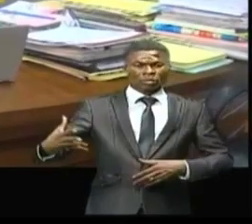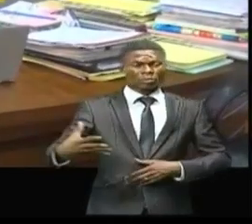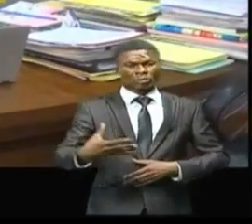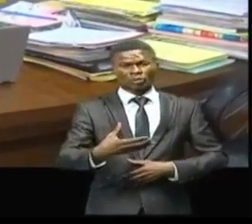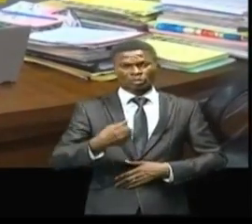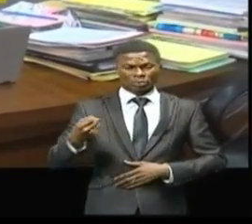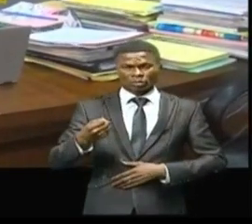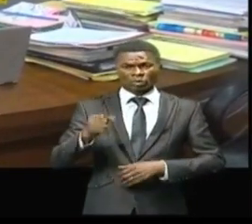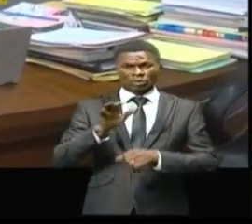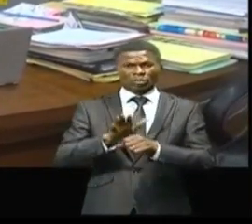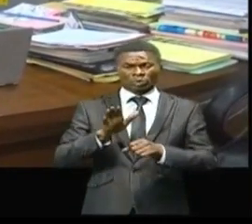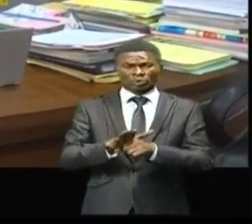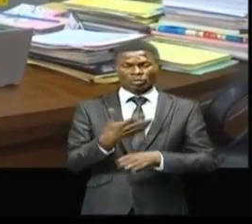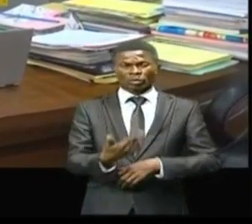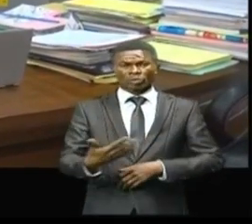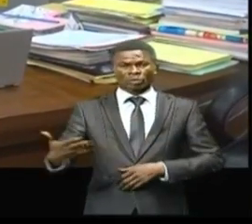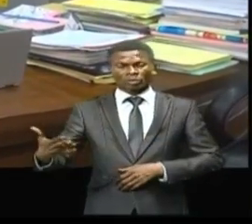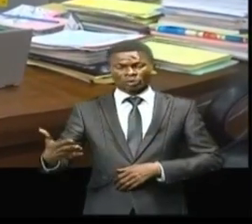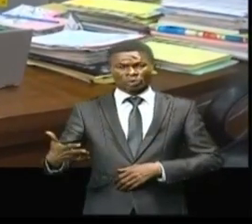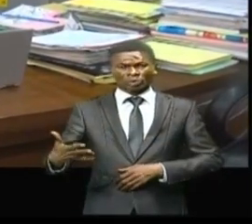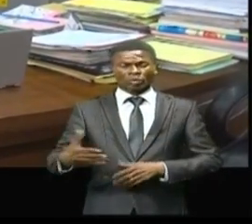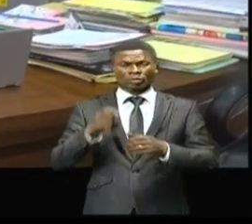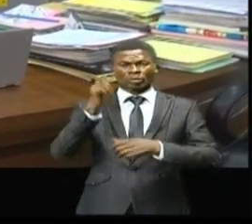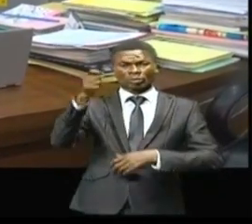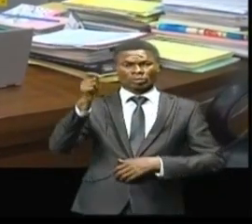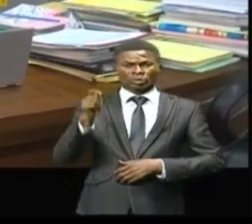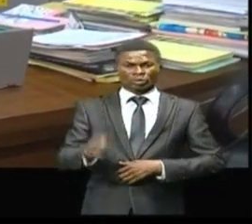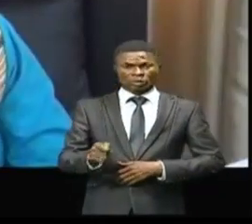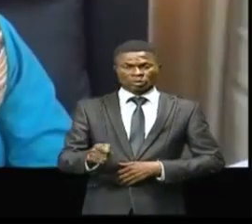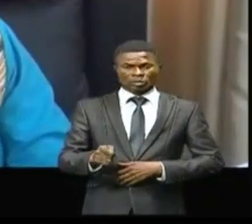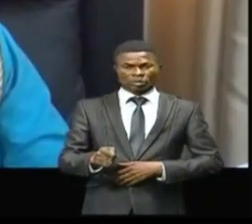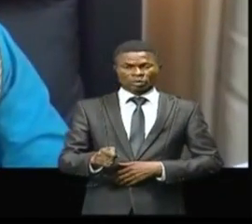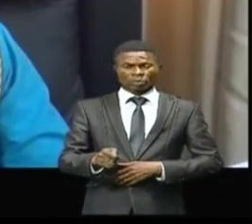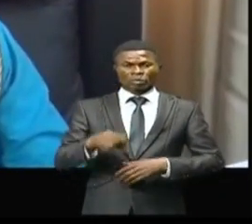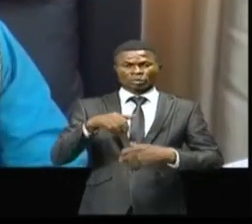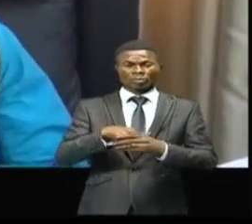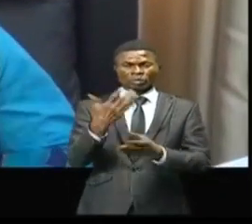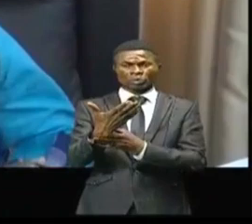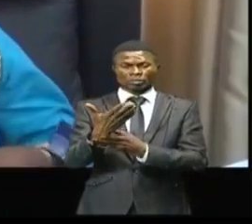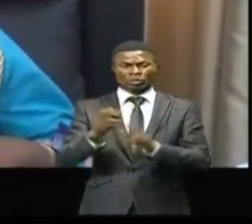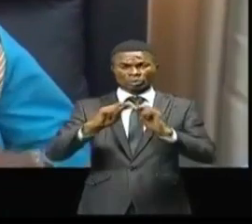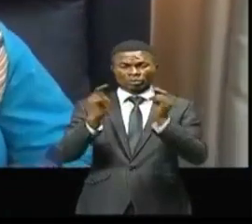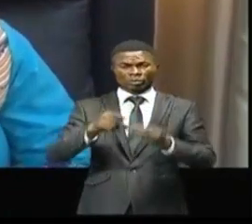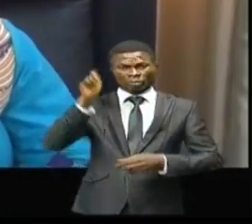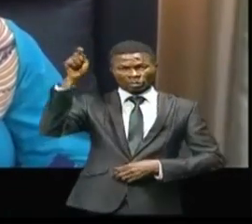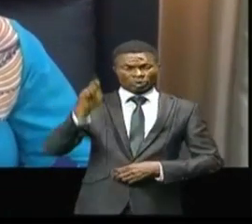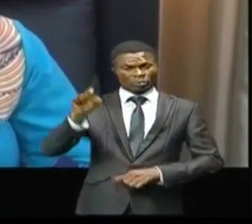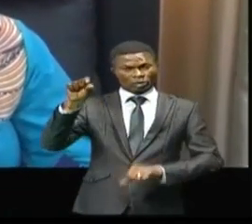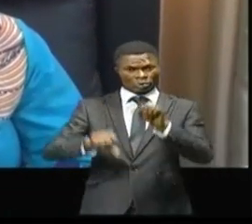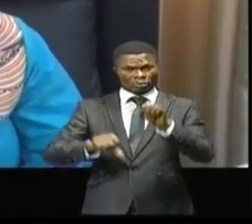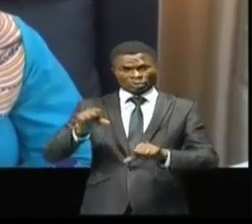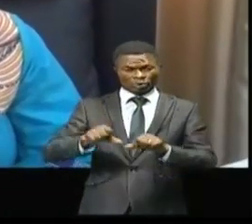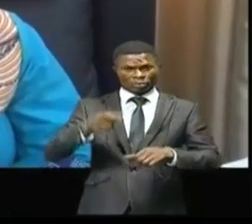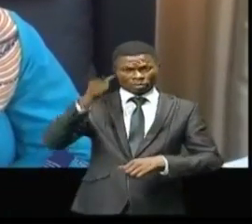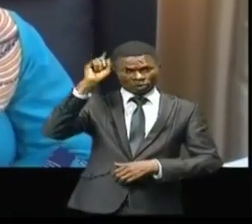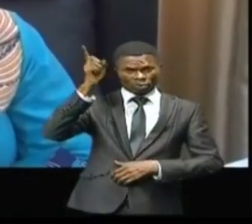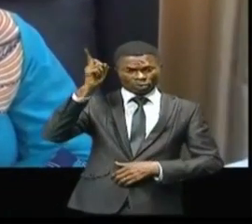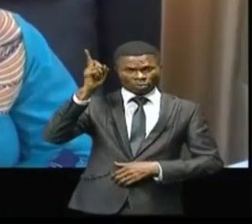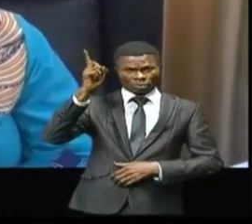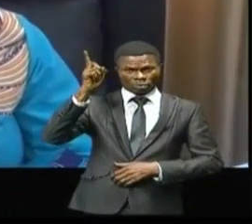des plusieurs équipements des matériels militaires des mains des groupes armés et des forces négatives principalement